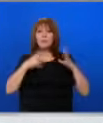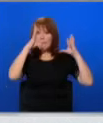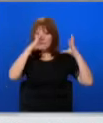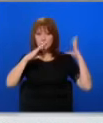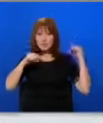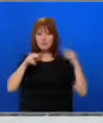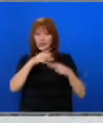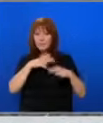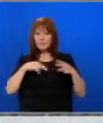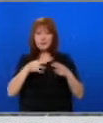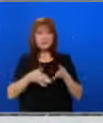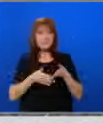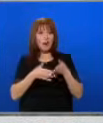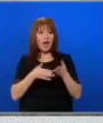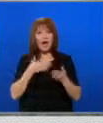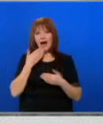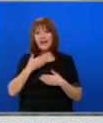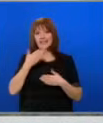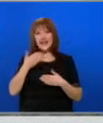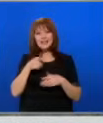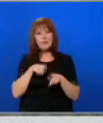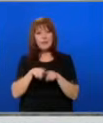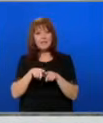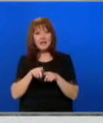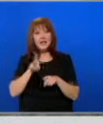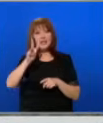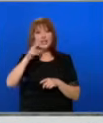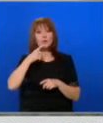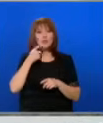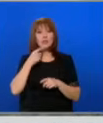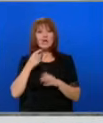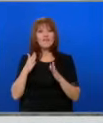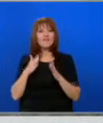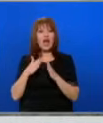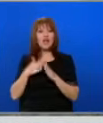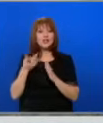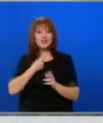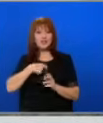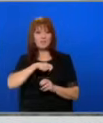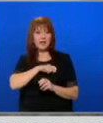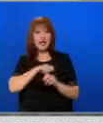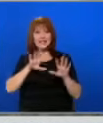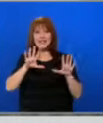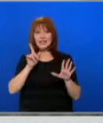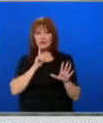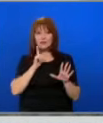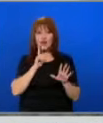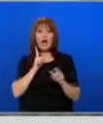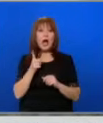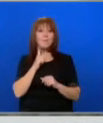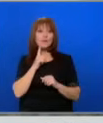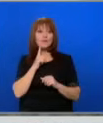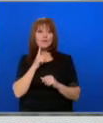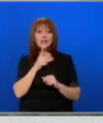потърси помощ. Разказал е на Фабиен, че около 3 години е живял в къща в Испания с около 10 души. Момчето е от